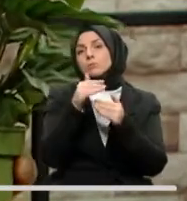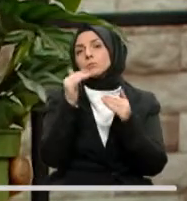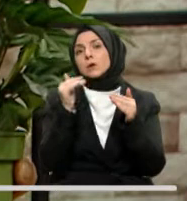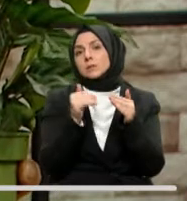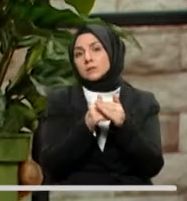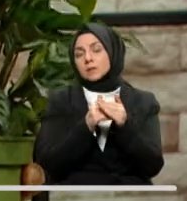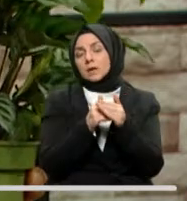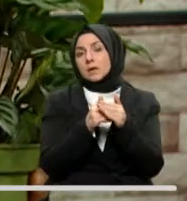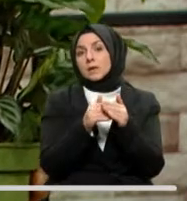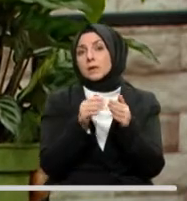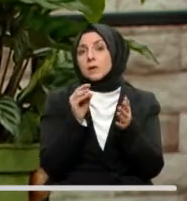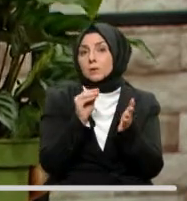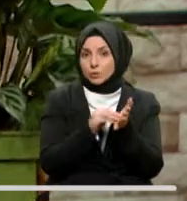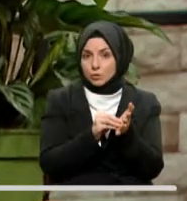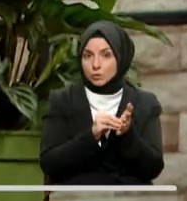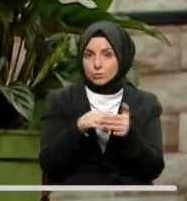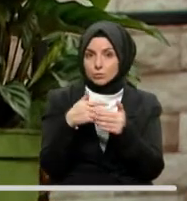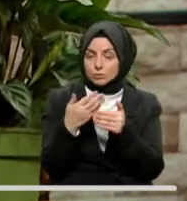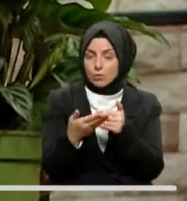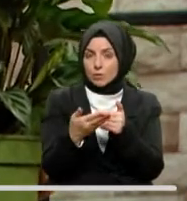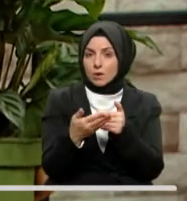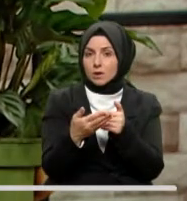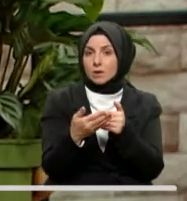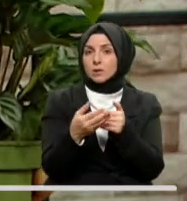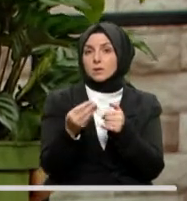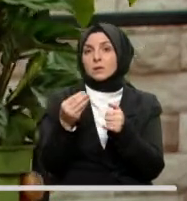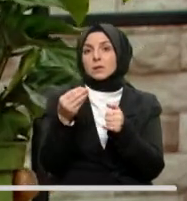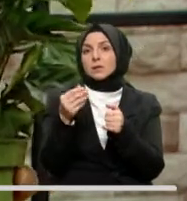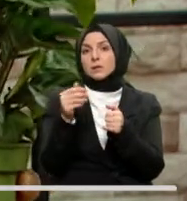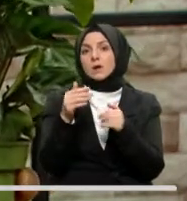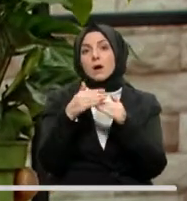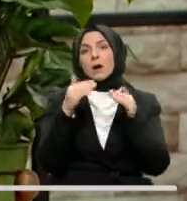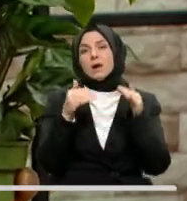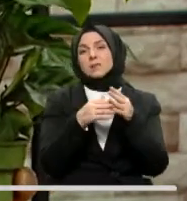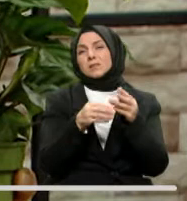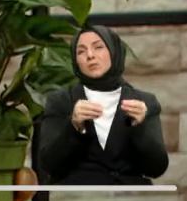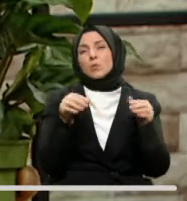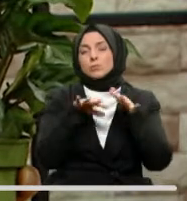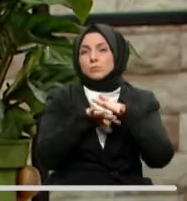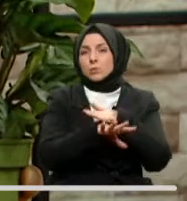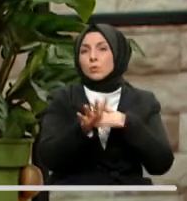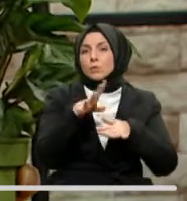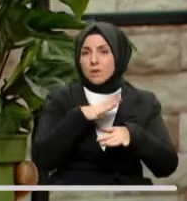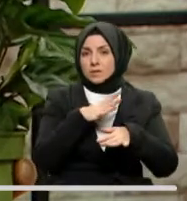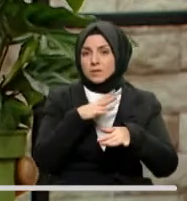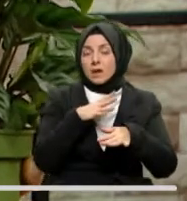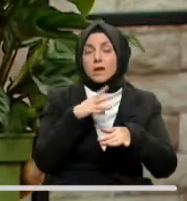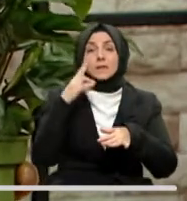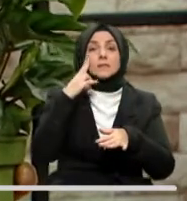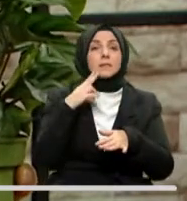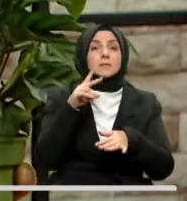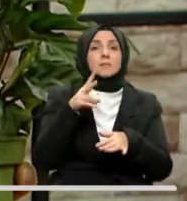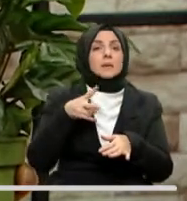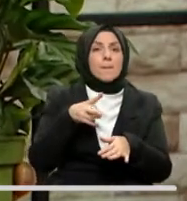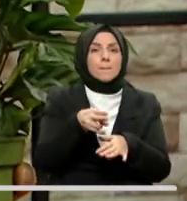yerleştiriyoruz sonra bir İkimizin bu şekilde Eğer altında çok yok varsa böyle sarmaş dolaş yok Varsa makasla temiz bir makasla o